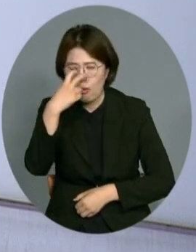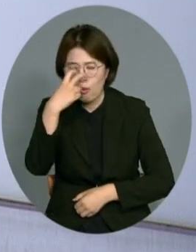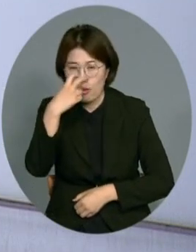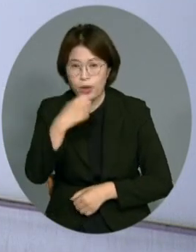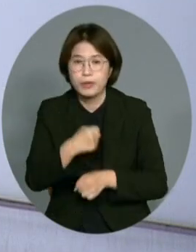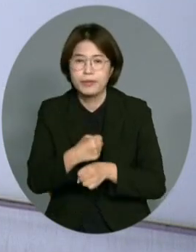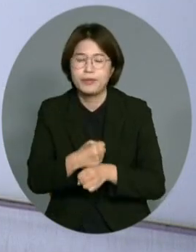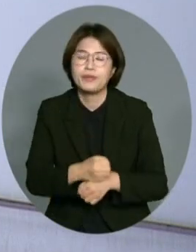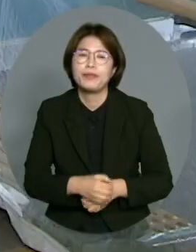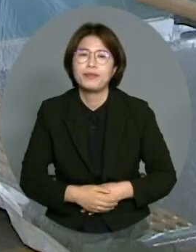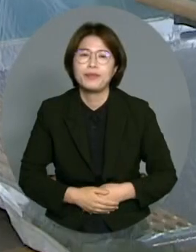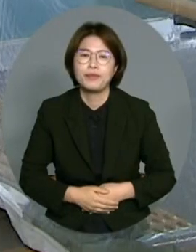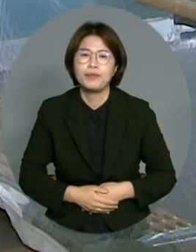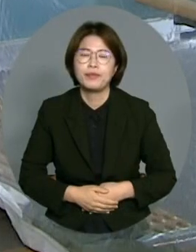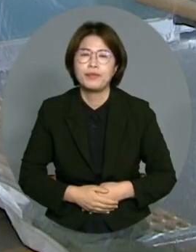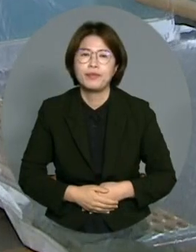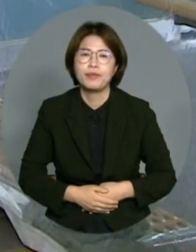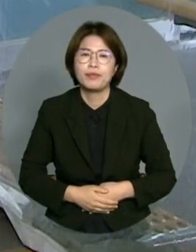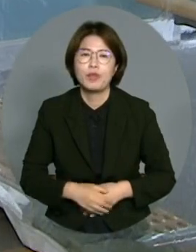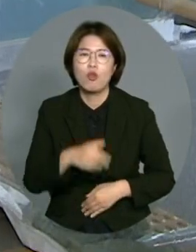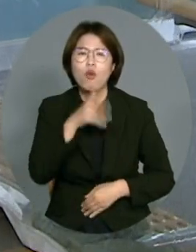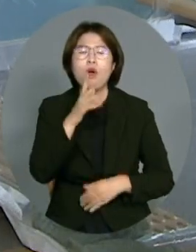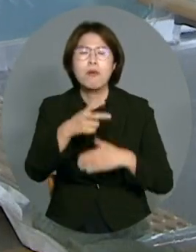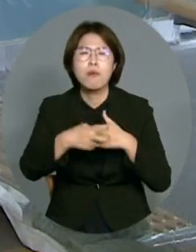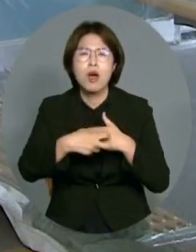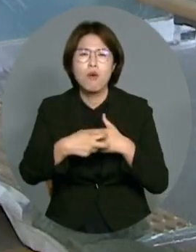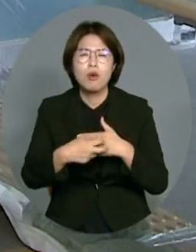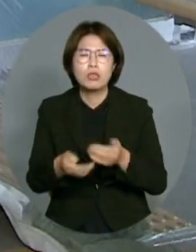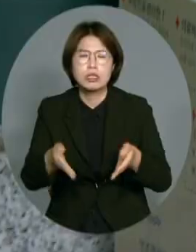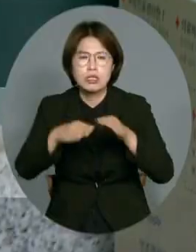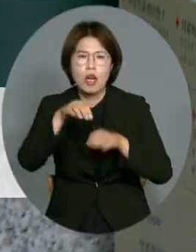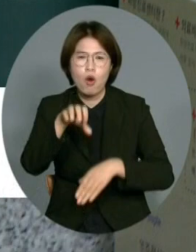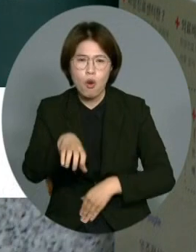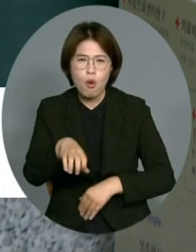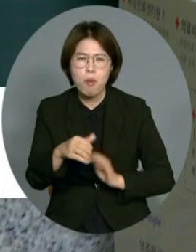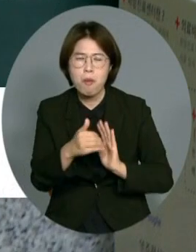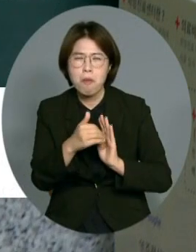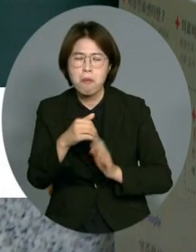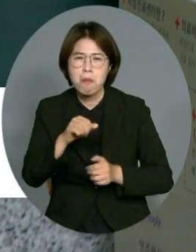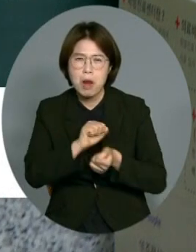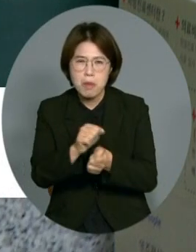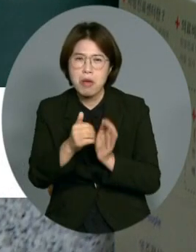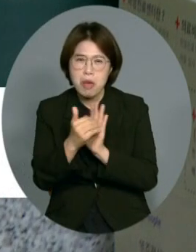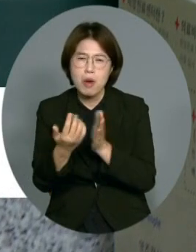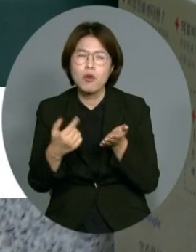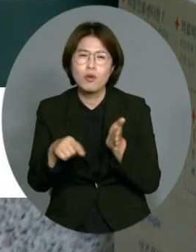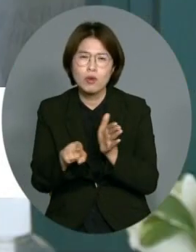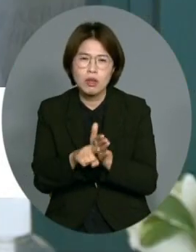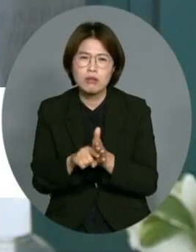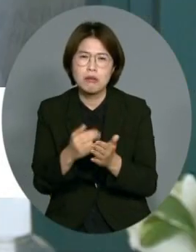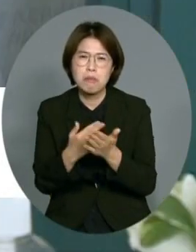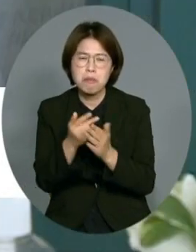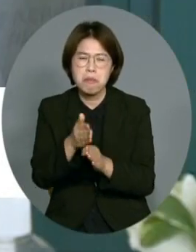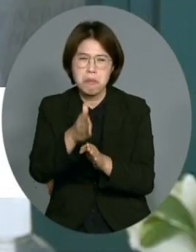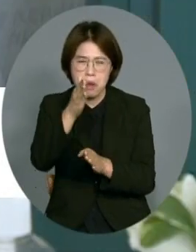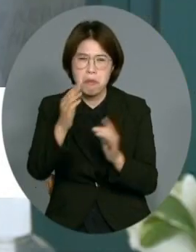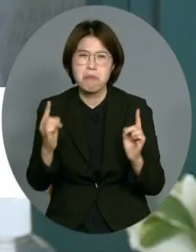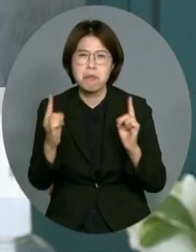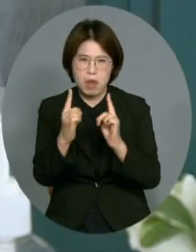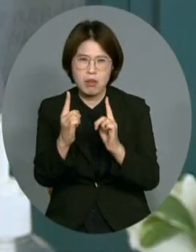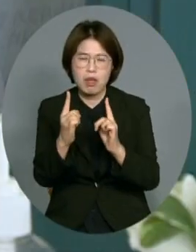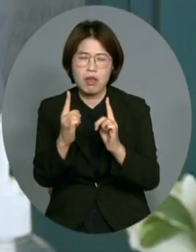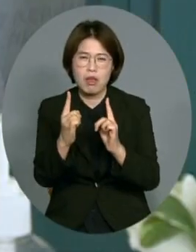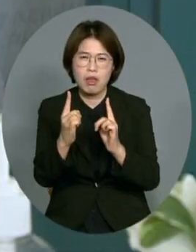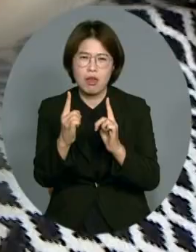강화하겠다고 밝혔습니다. 요양병원과 시설의 감염 예방을 위해 대면 접촉 면회 제한이 추석